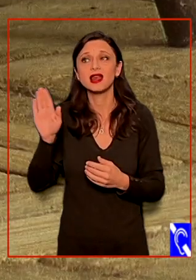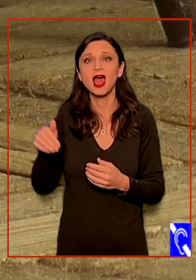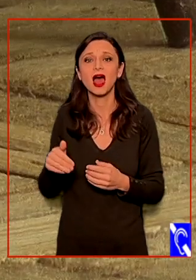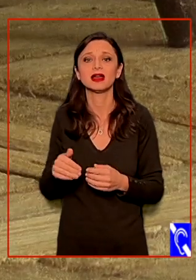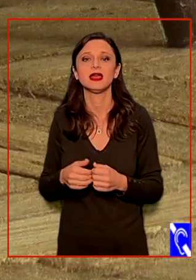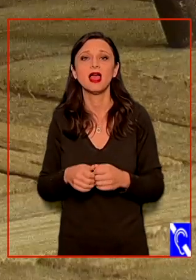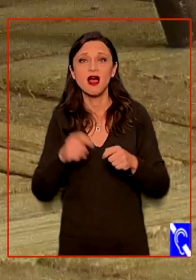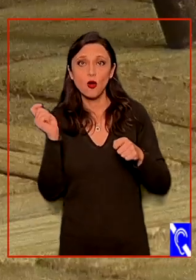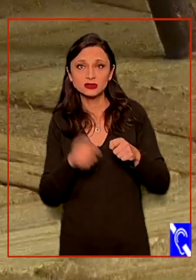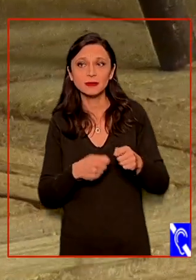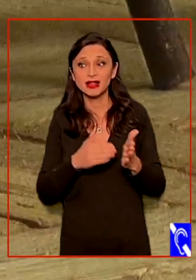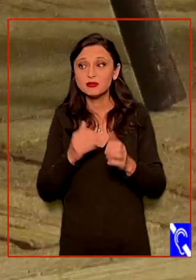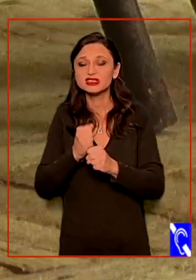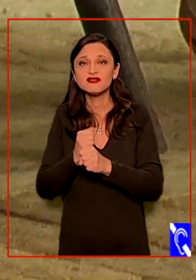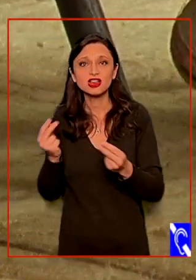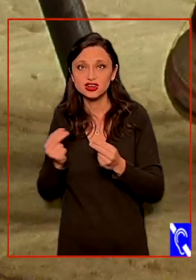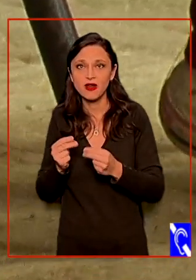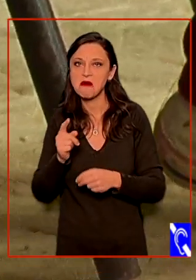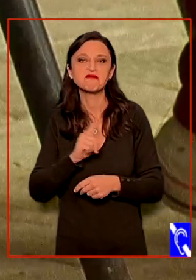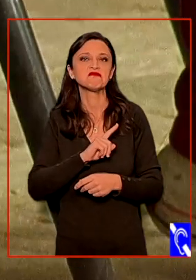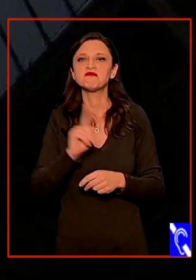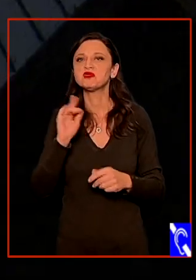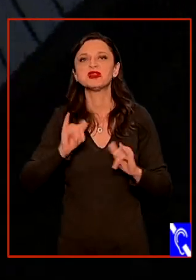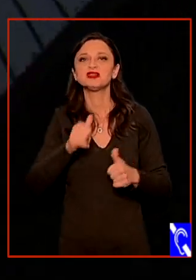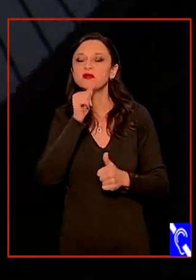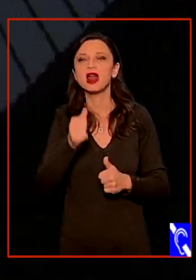din aceste condamnări. Ei bine, noi continuăm să încălcăm